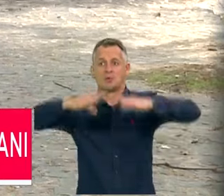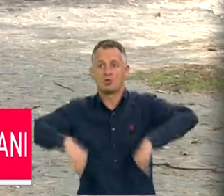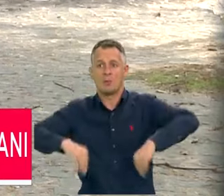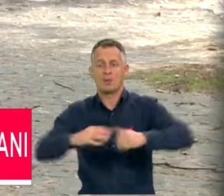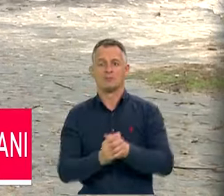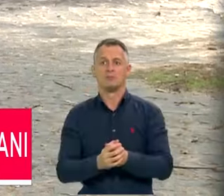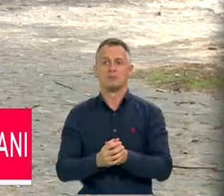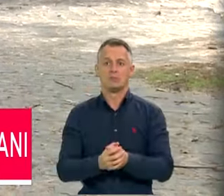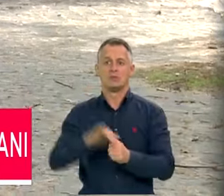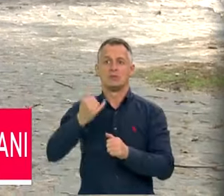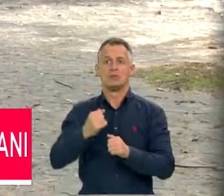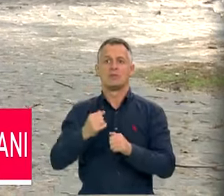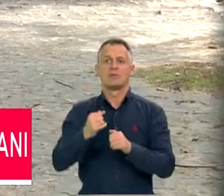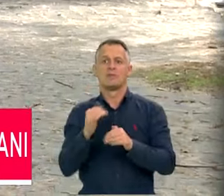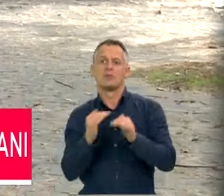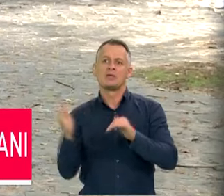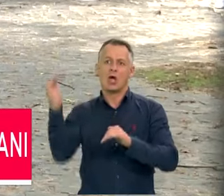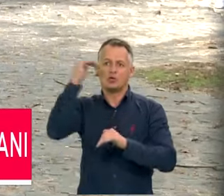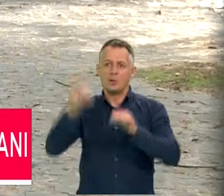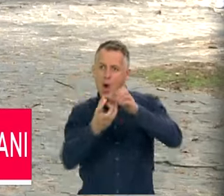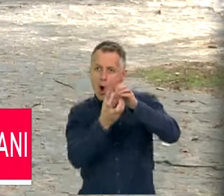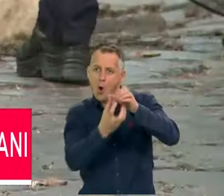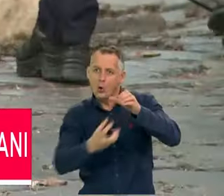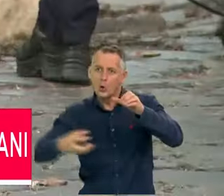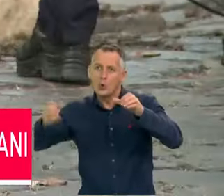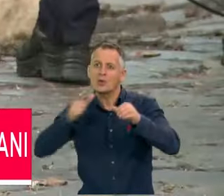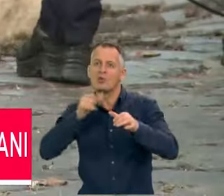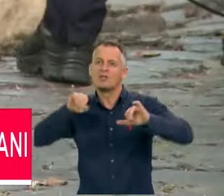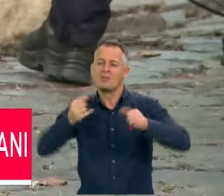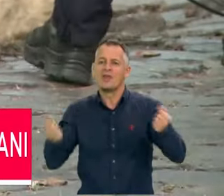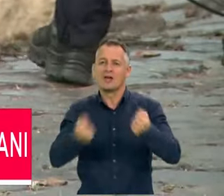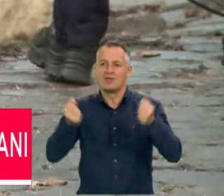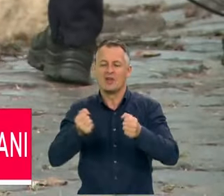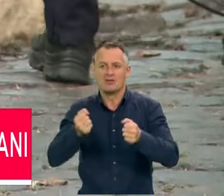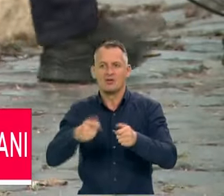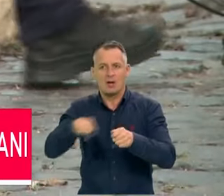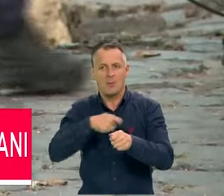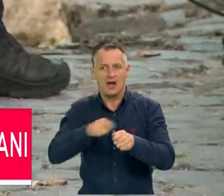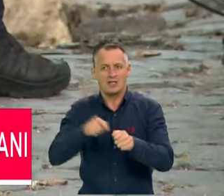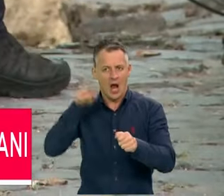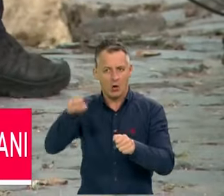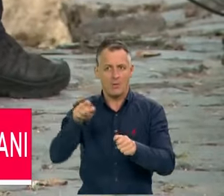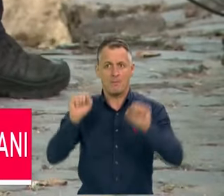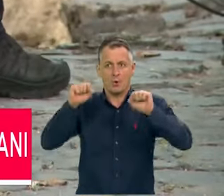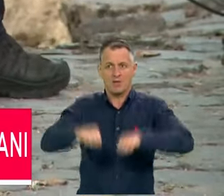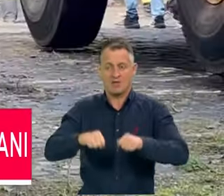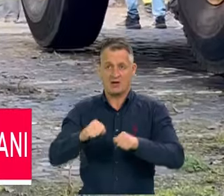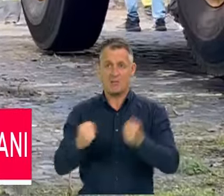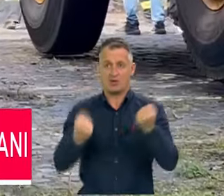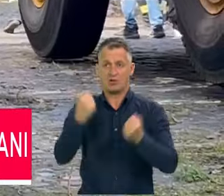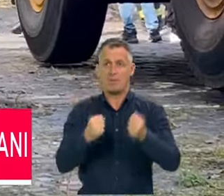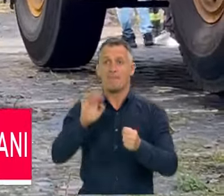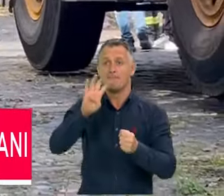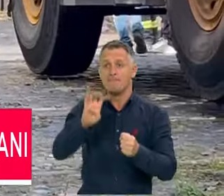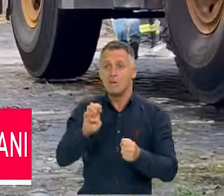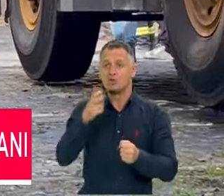s a surpat deasupra unei conducte de utilități unde au mai avut loc lucrări de a lungul timpului proprietara mașinii în vârstă de 43